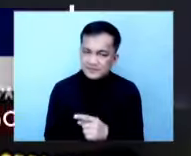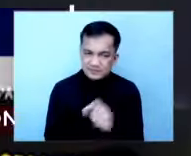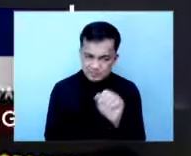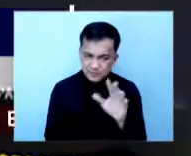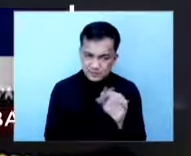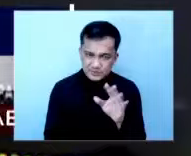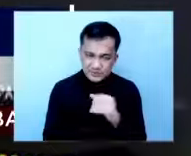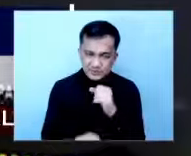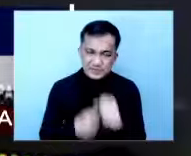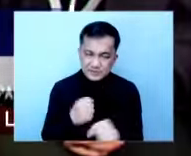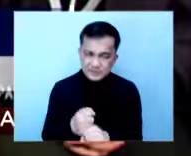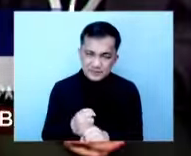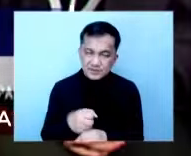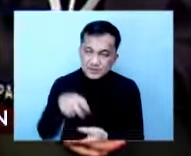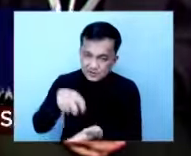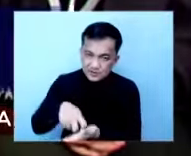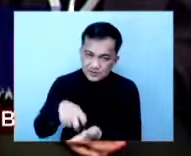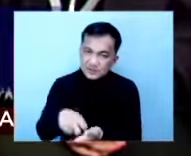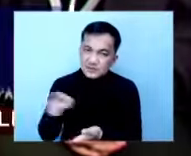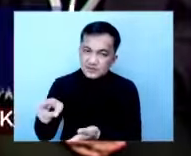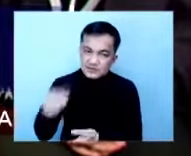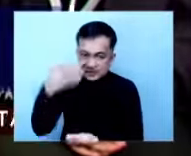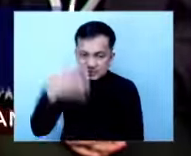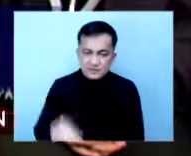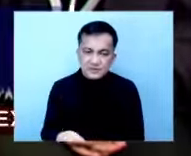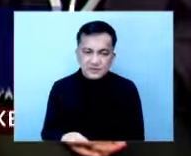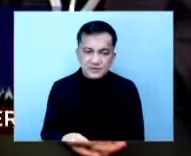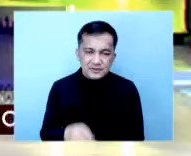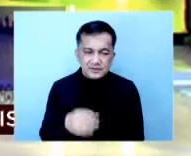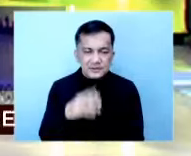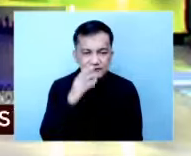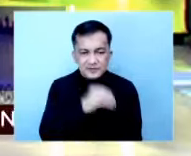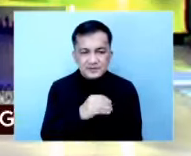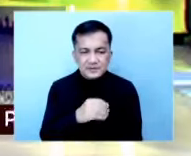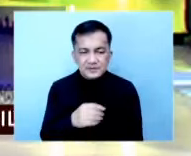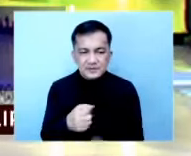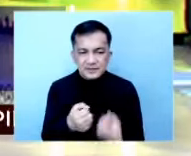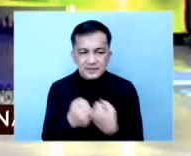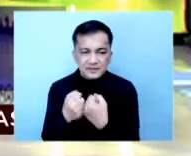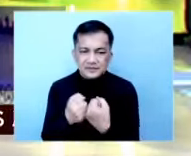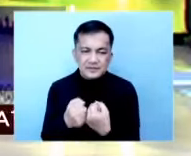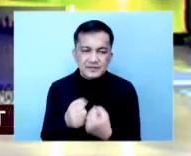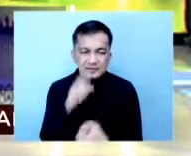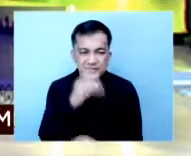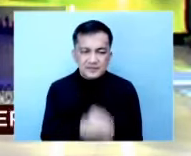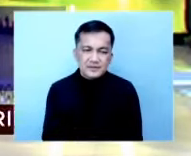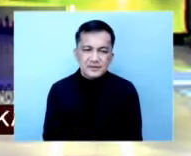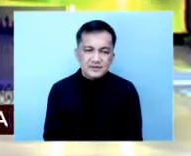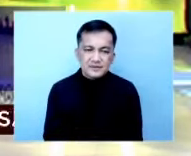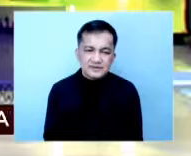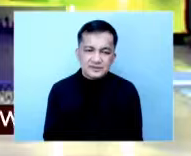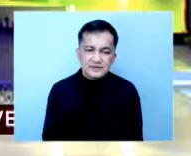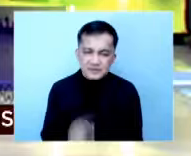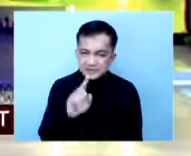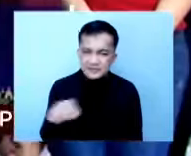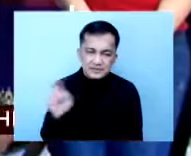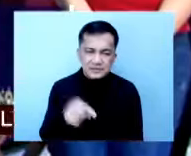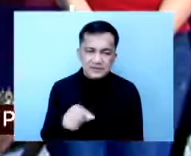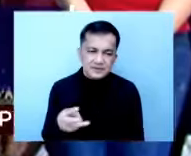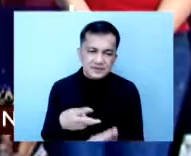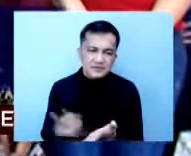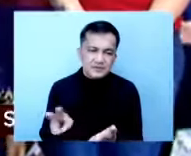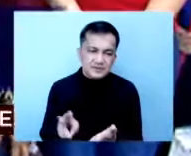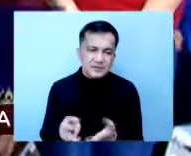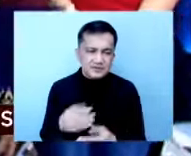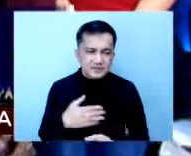years, baka luluhod ako sa harap nyo. Bastusan na kasi labanan eh. Bastusan na siraan. So, walang kwenta.